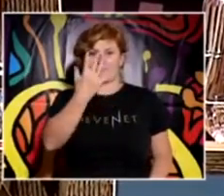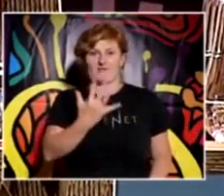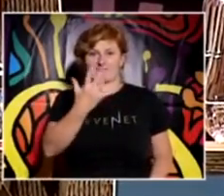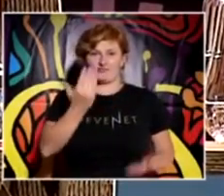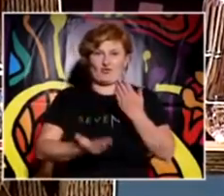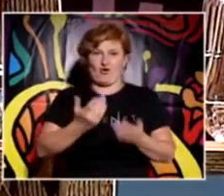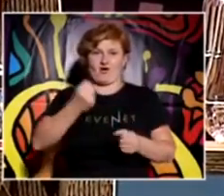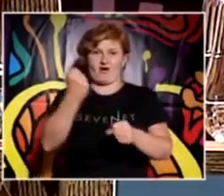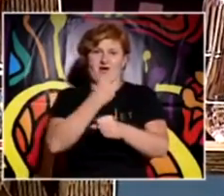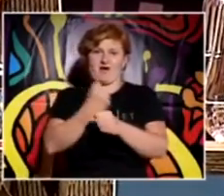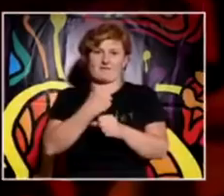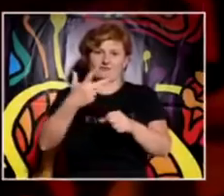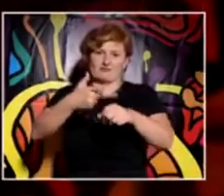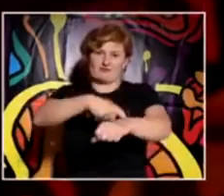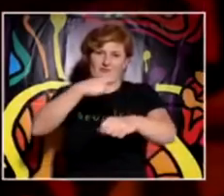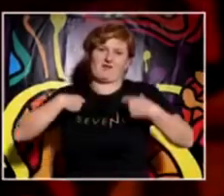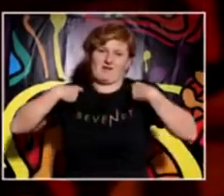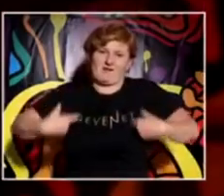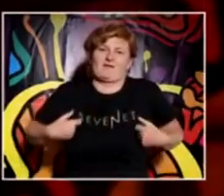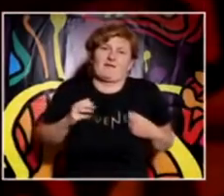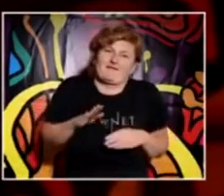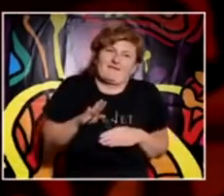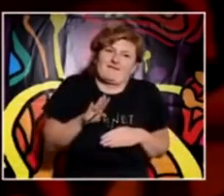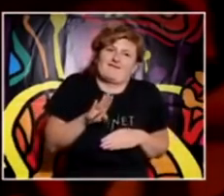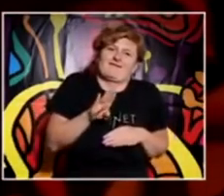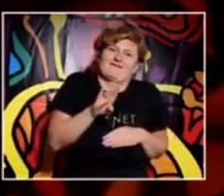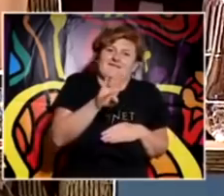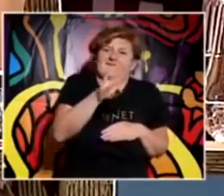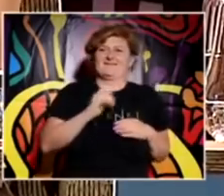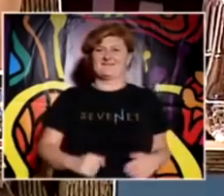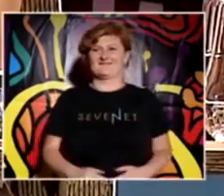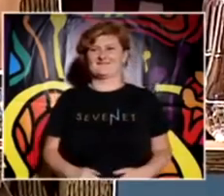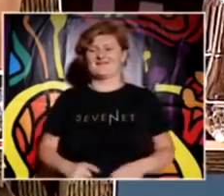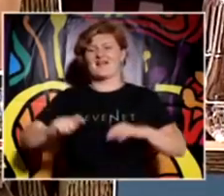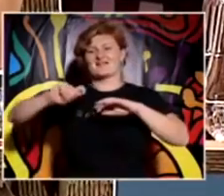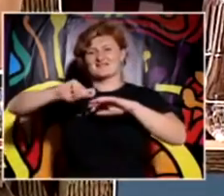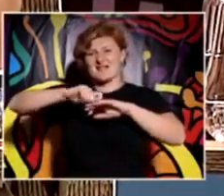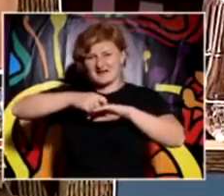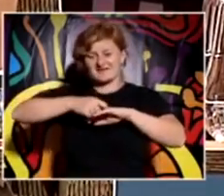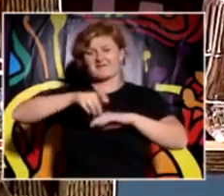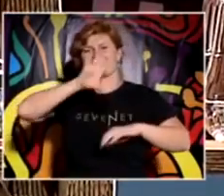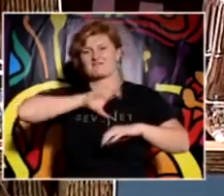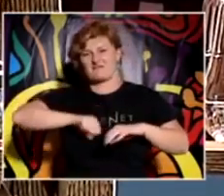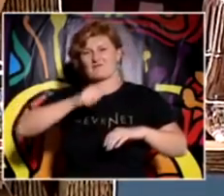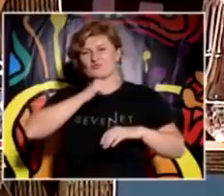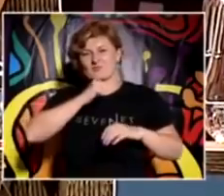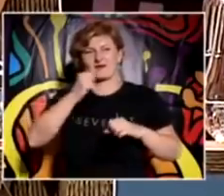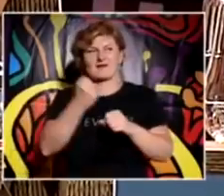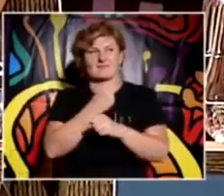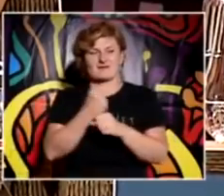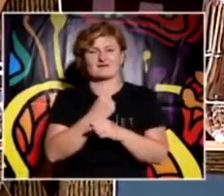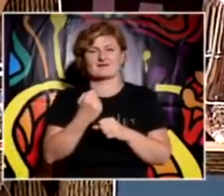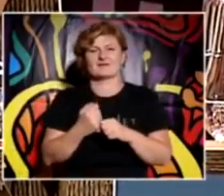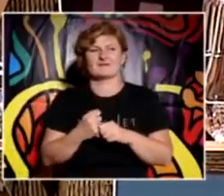kilograma kamieni wiozłem przez 30 km pod górę. Tak. Zaręczyny na szczęście przetrwały tę próbę kamieni, ale